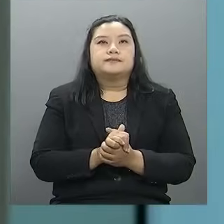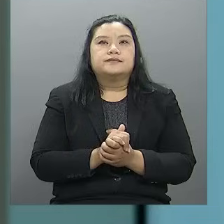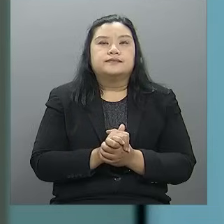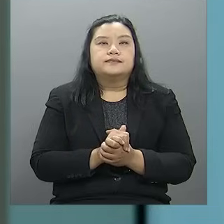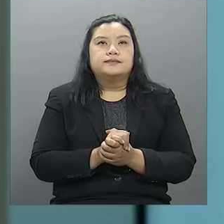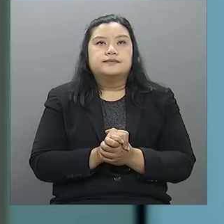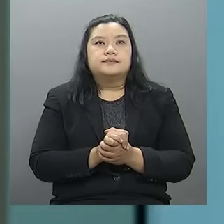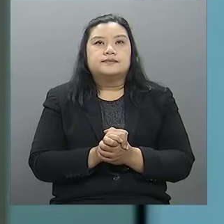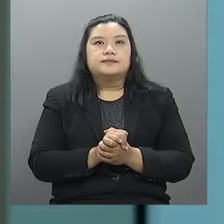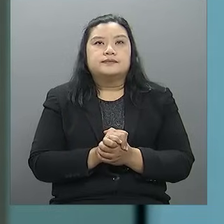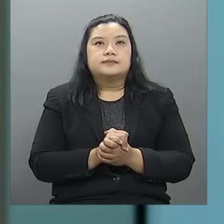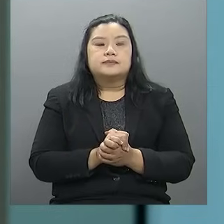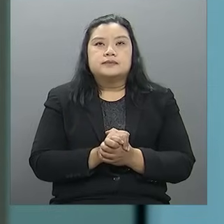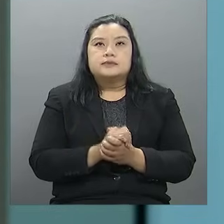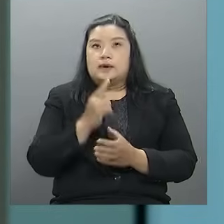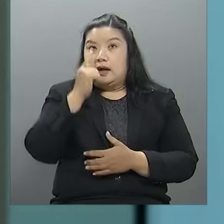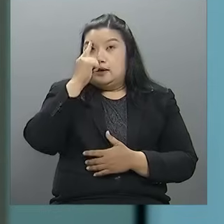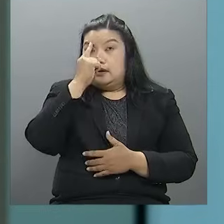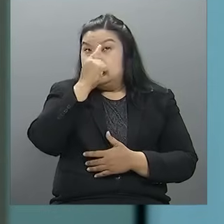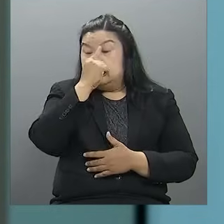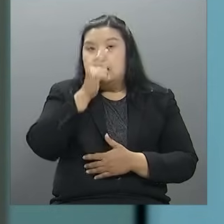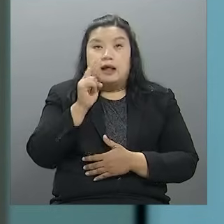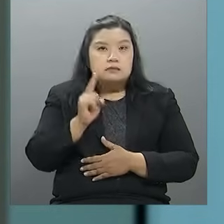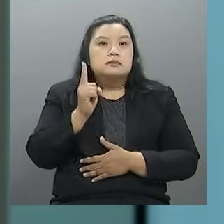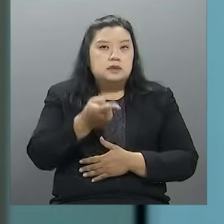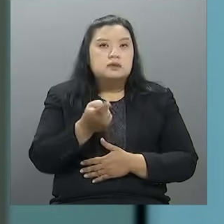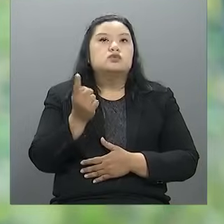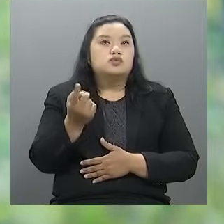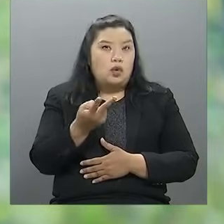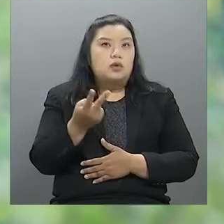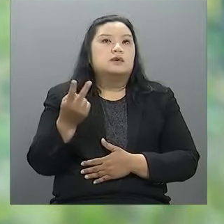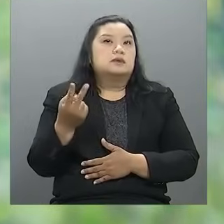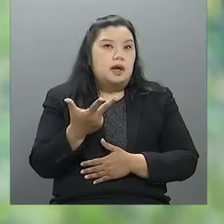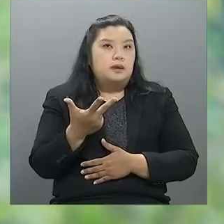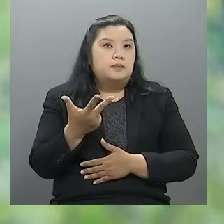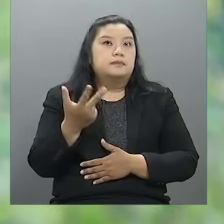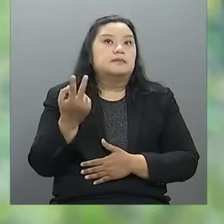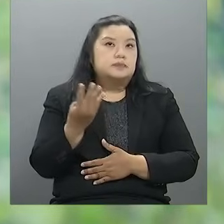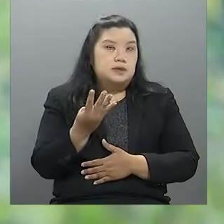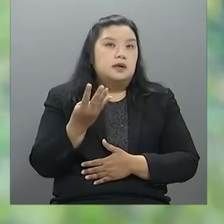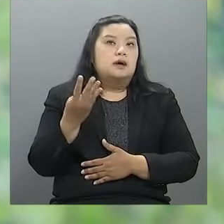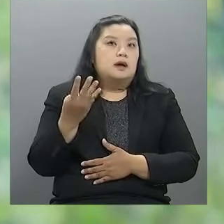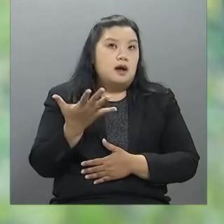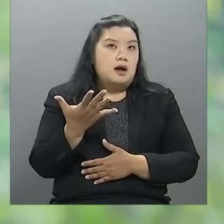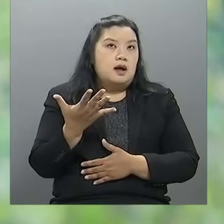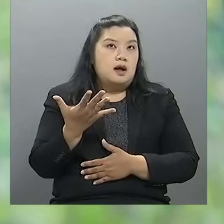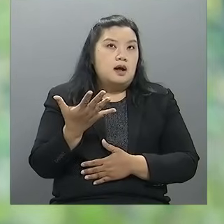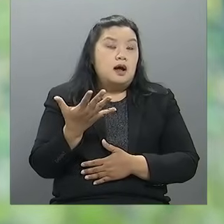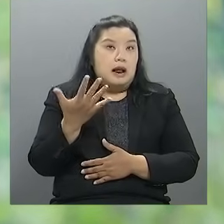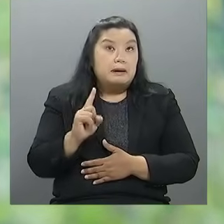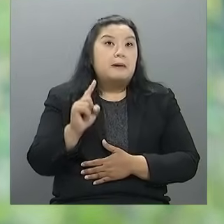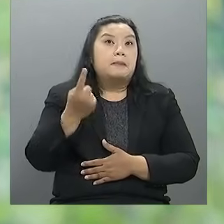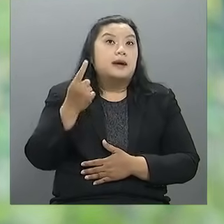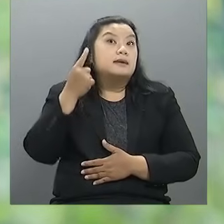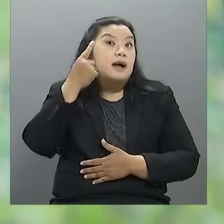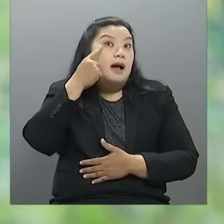ดานขึไปนับ 11 2 3 4 5แล้วก็มาที่หางตากอายใ่นิ